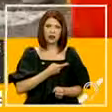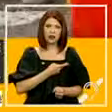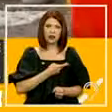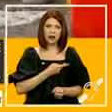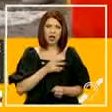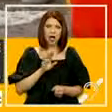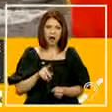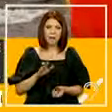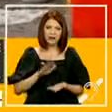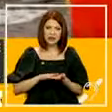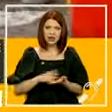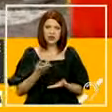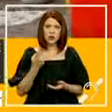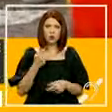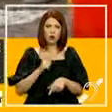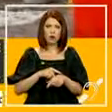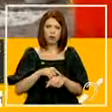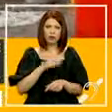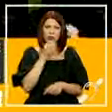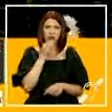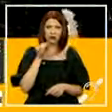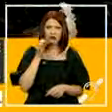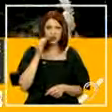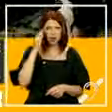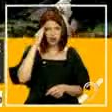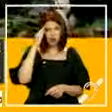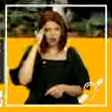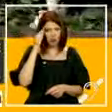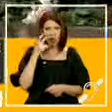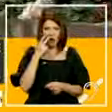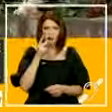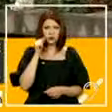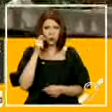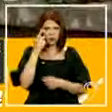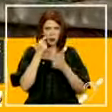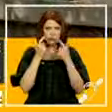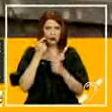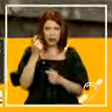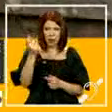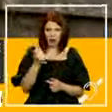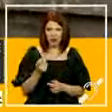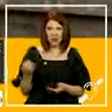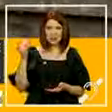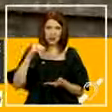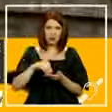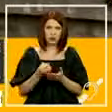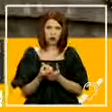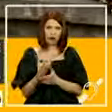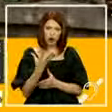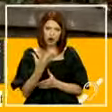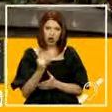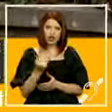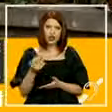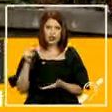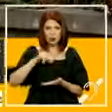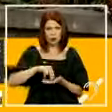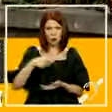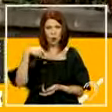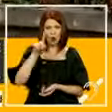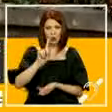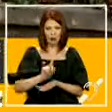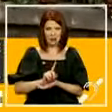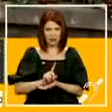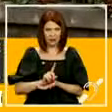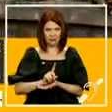un moment de reculegere. Am văzut oameni cu ochii în lacrimi care au venit să aducă un buchet de flori și să aprindă o